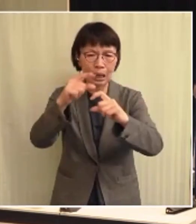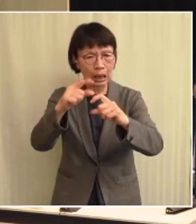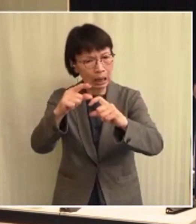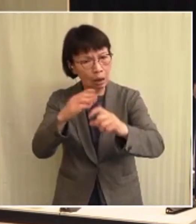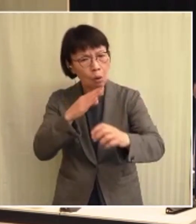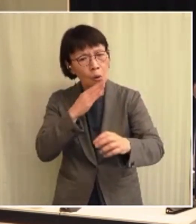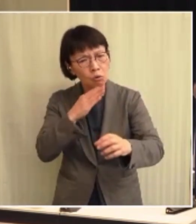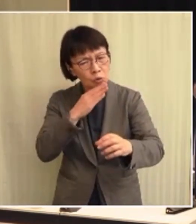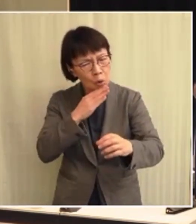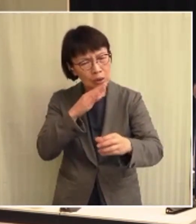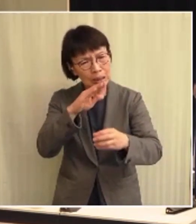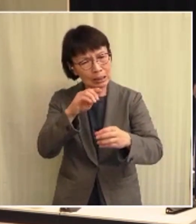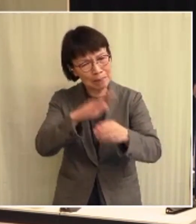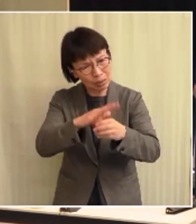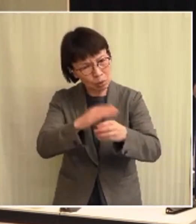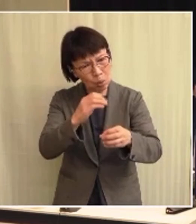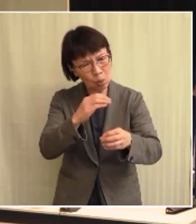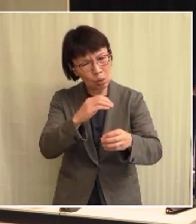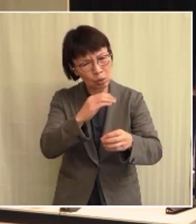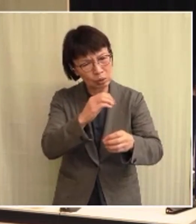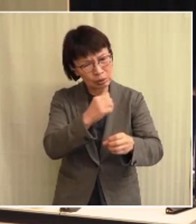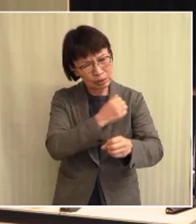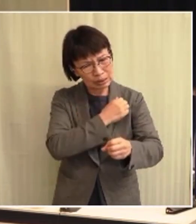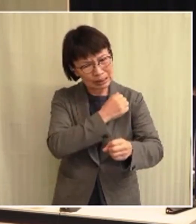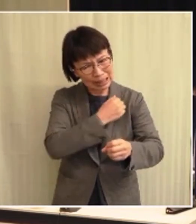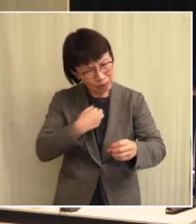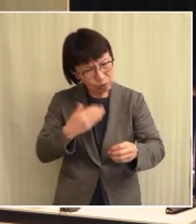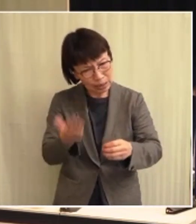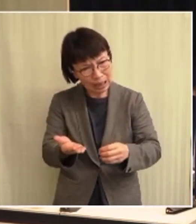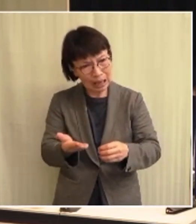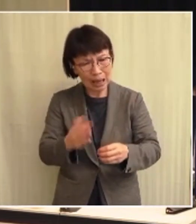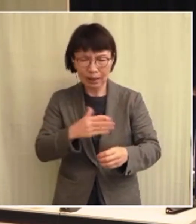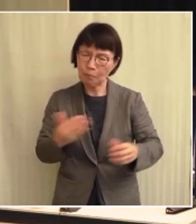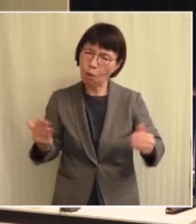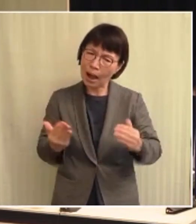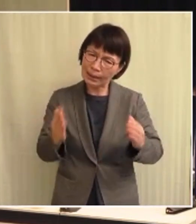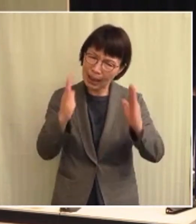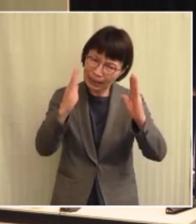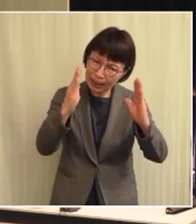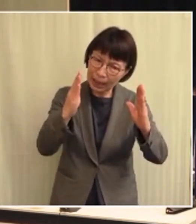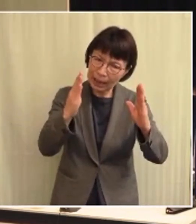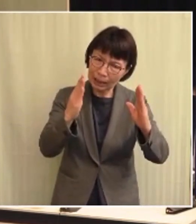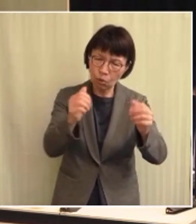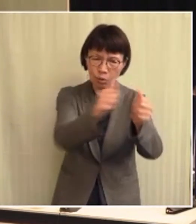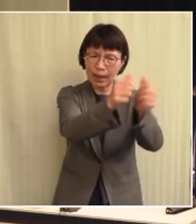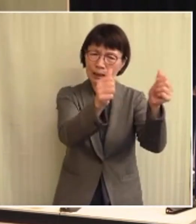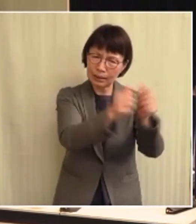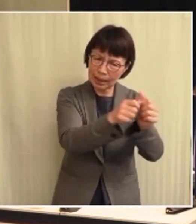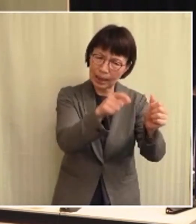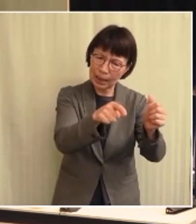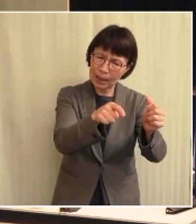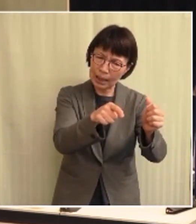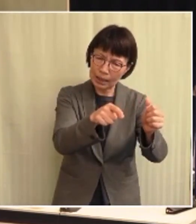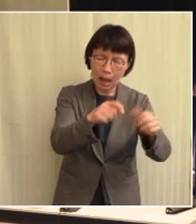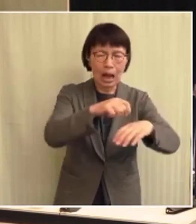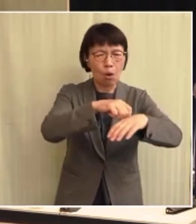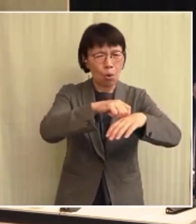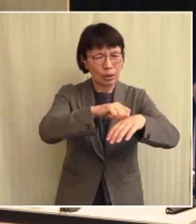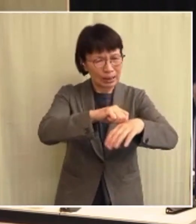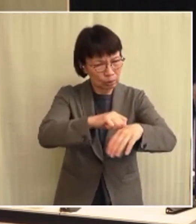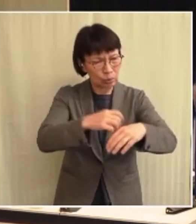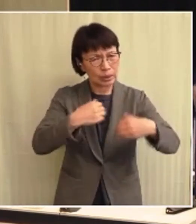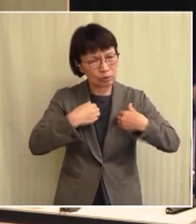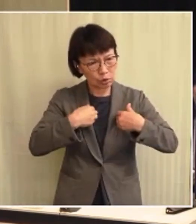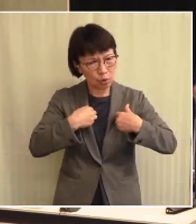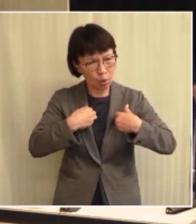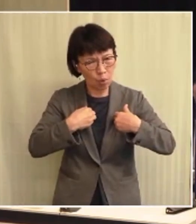と。でも働き盛りの男性が食べるとなると、お肉は外せないなとの思いがありました。ロース、メンチ、ヒレなど組み合わ